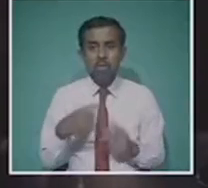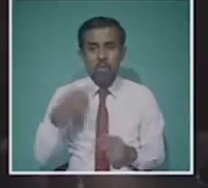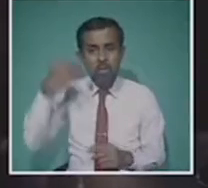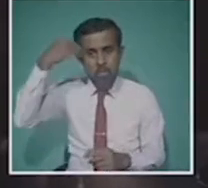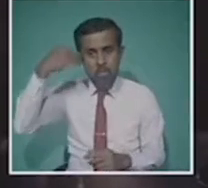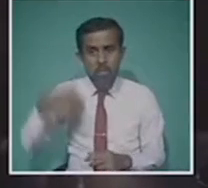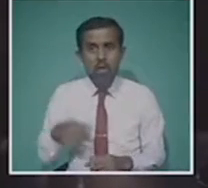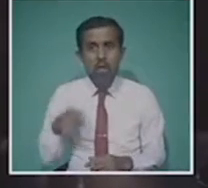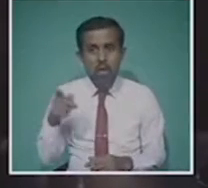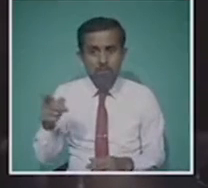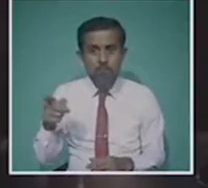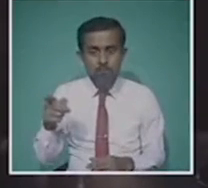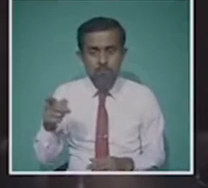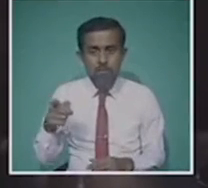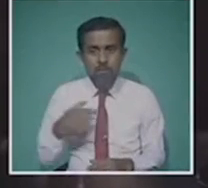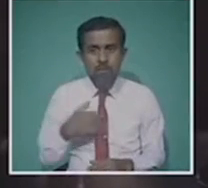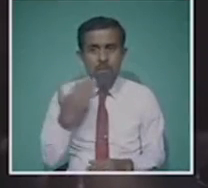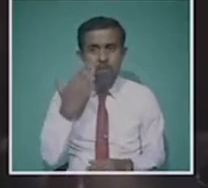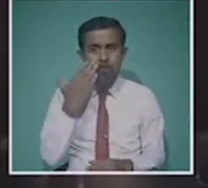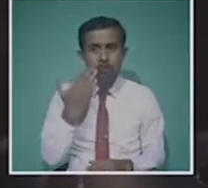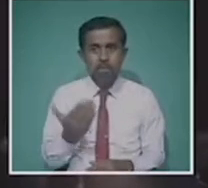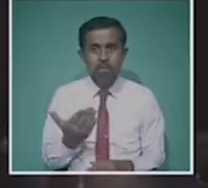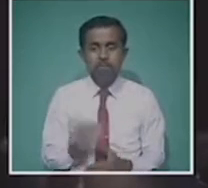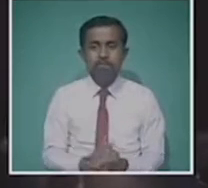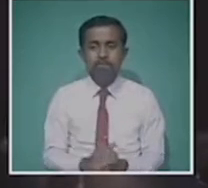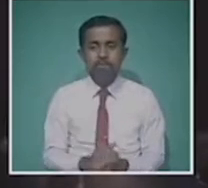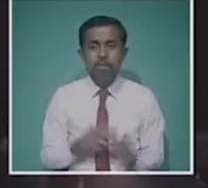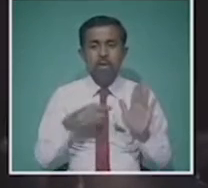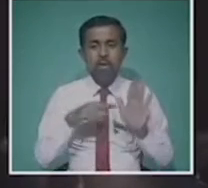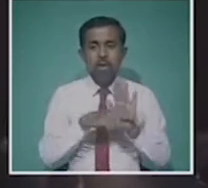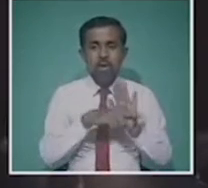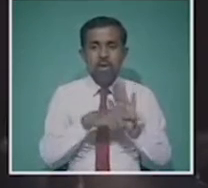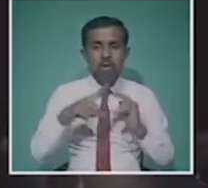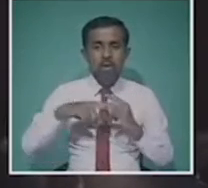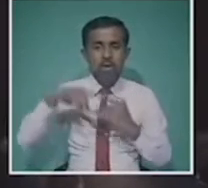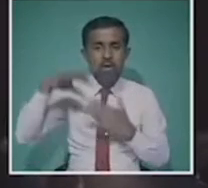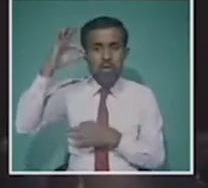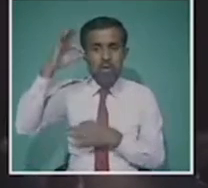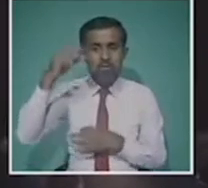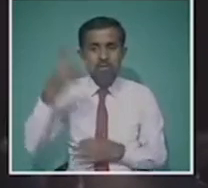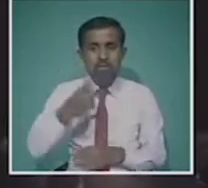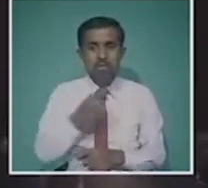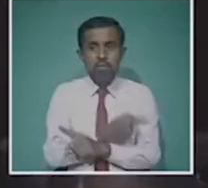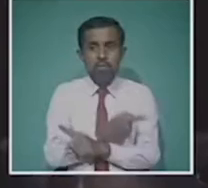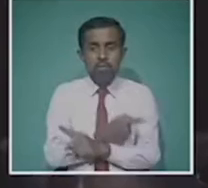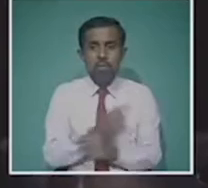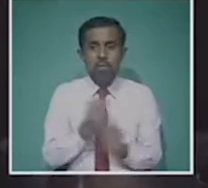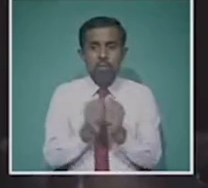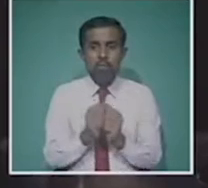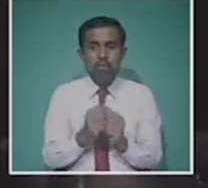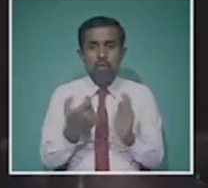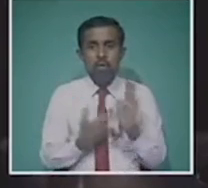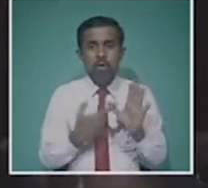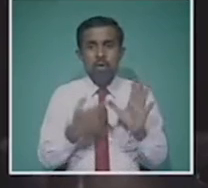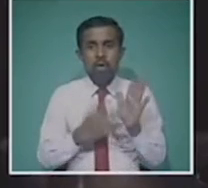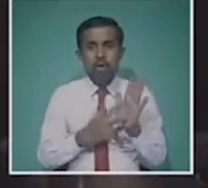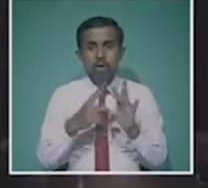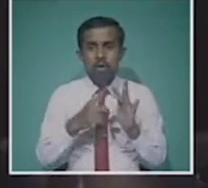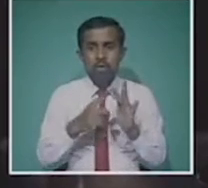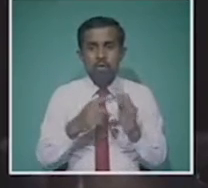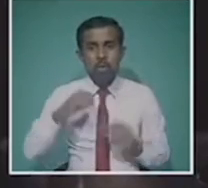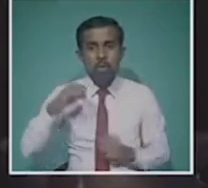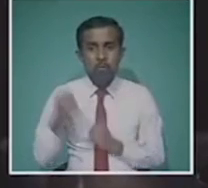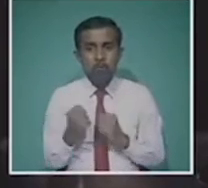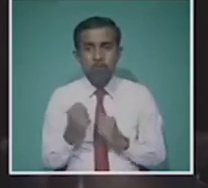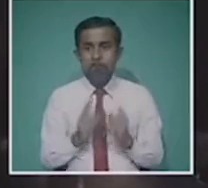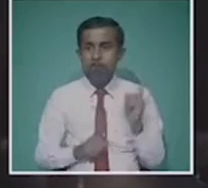செய்யப்பட்டார். கிழக்கு பல்கலைக்கழகத்தினுடைய துணைவேந்தராக இருந்த ரவீந்திரநாத் அவர்கள் கடத்தி செல்லப்பட்டு படுகொலை